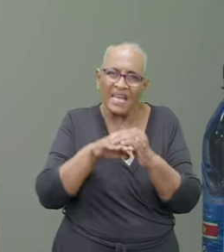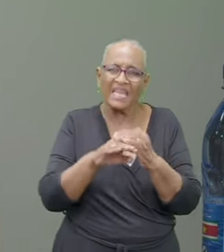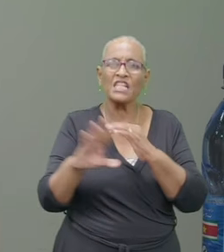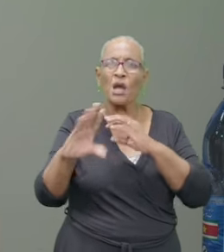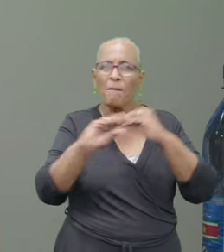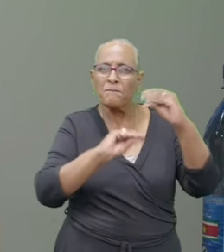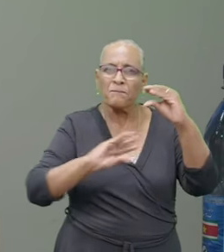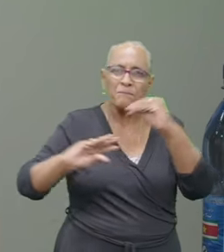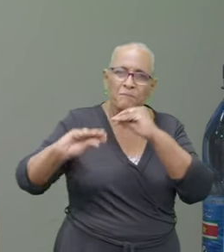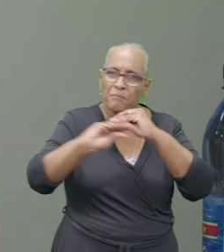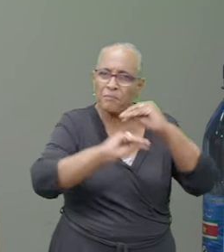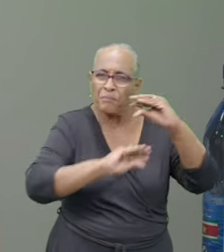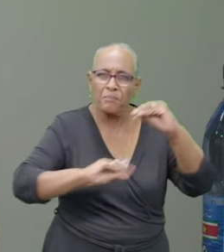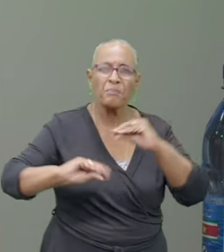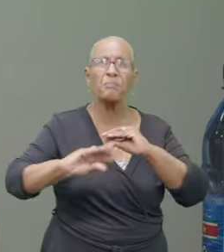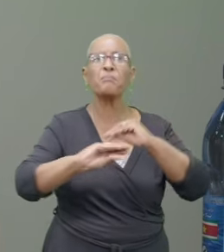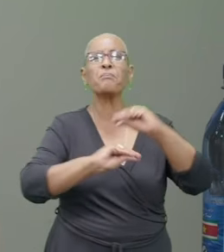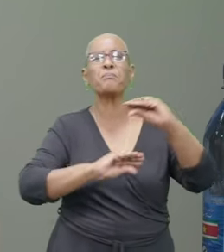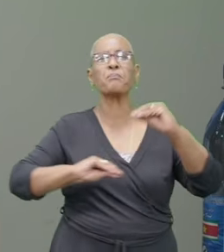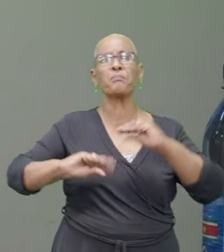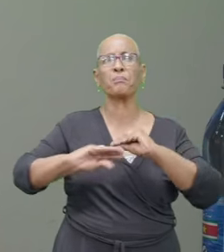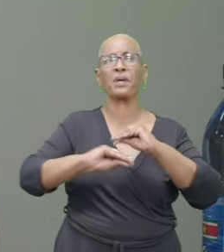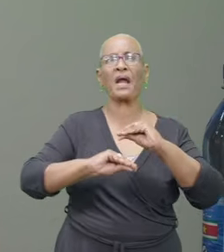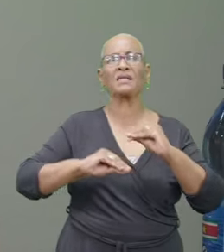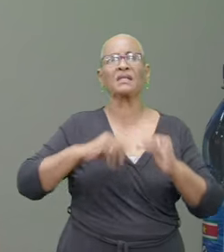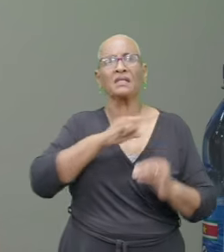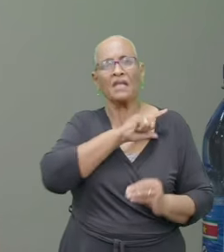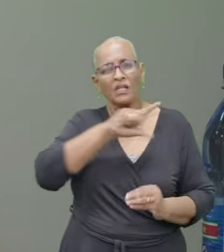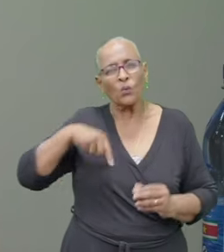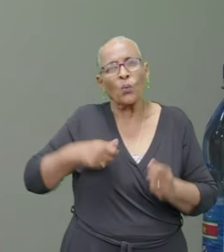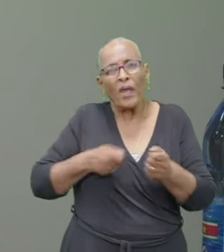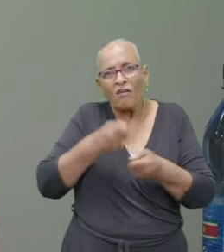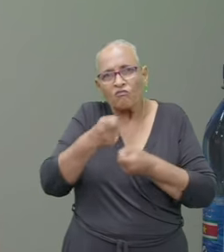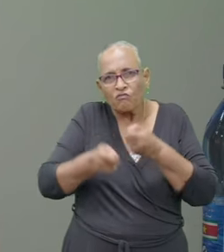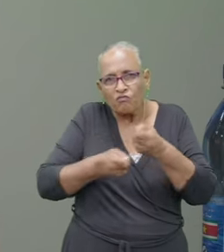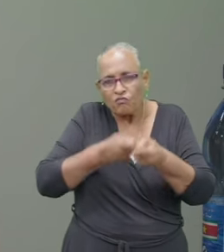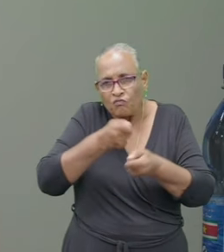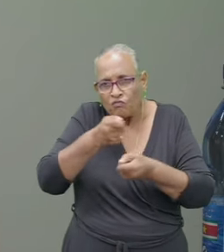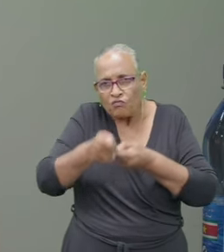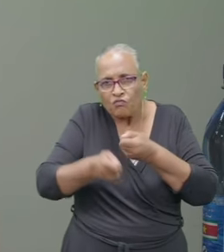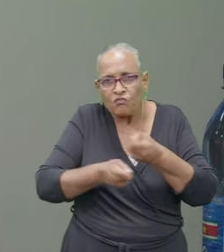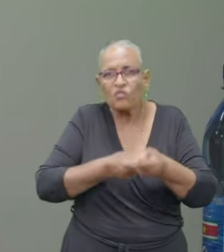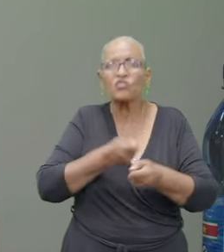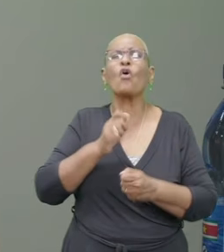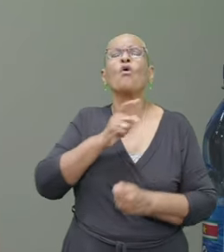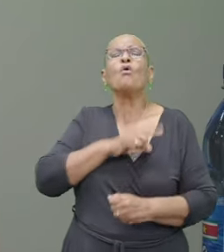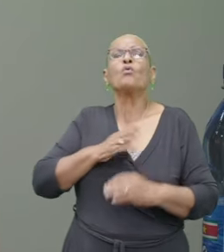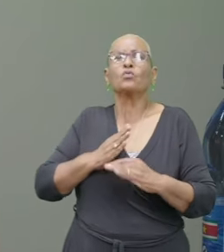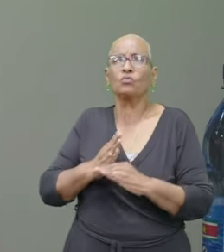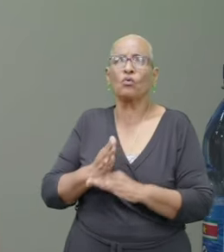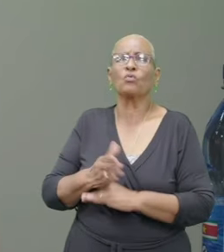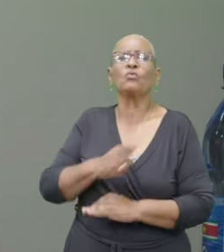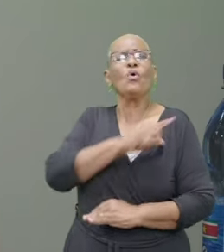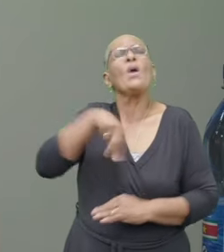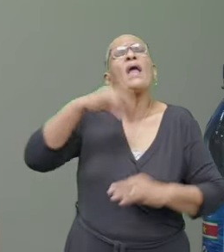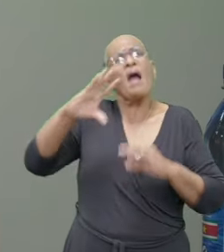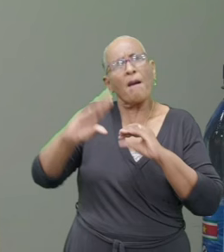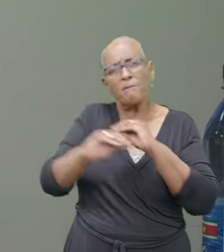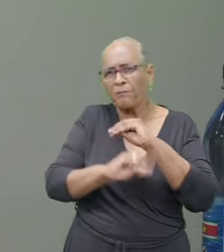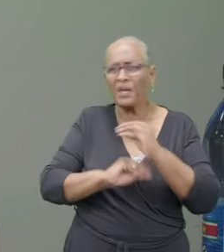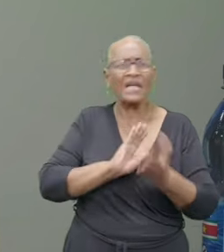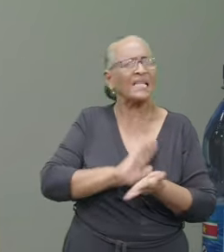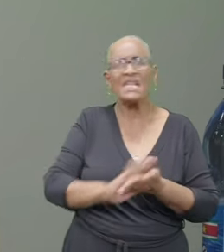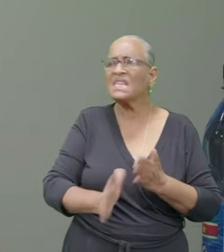te zorgen dat we dus de zorg die wij hier in stand moeten houden, dat we gewoon voort kunnen zetten. We gaan niemand